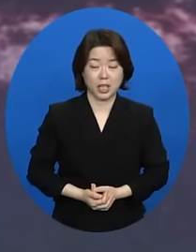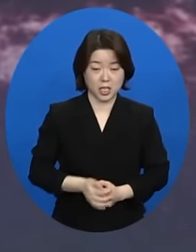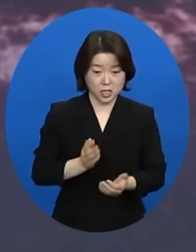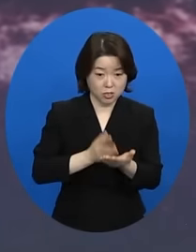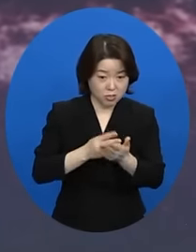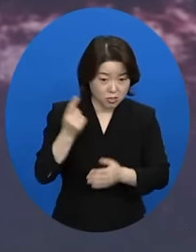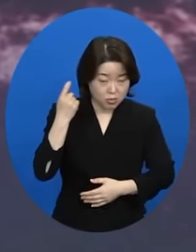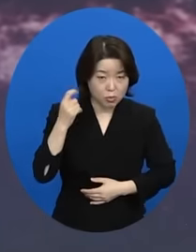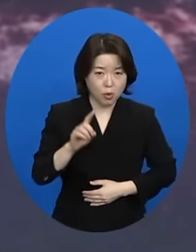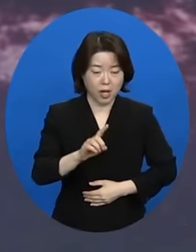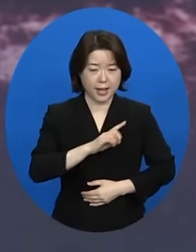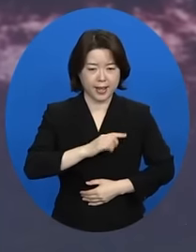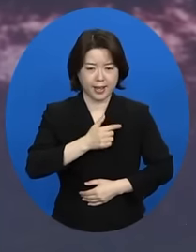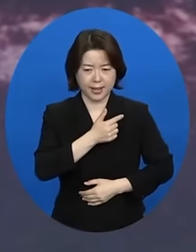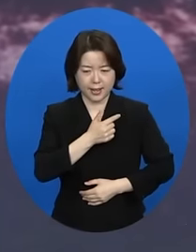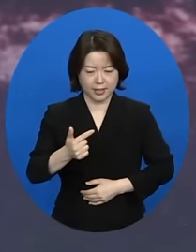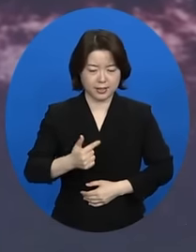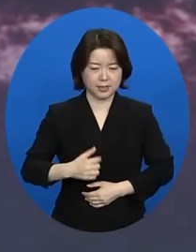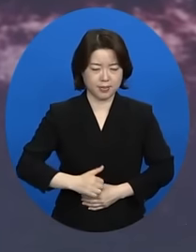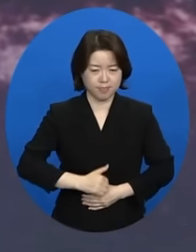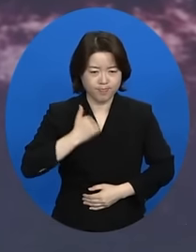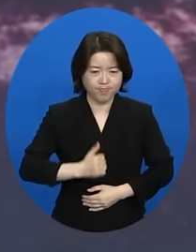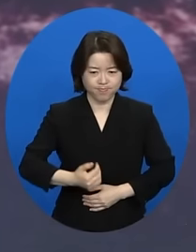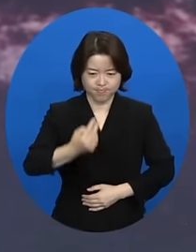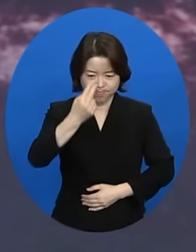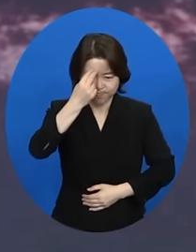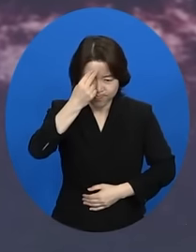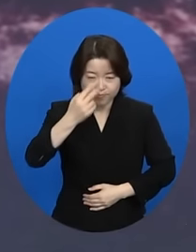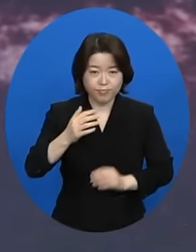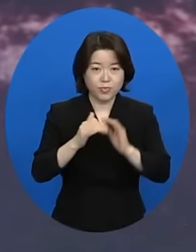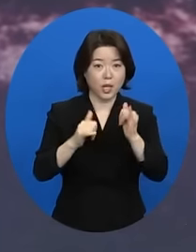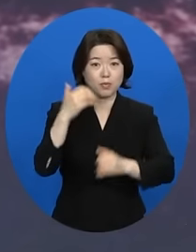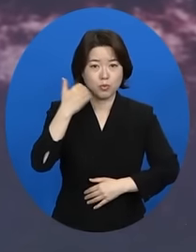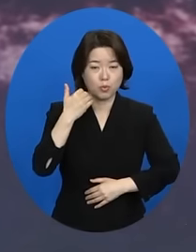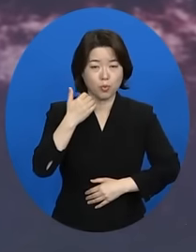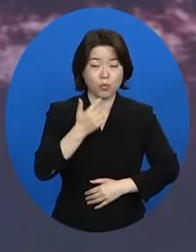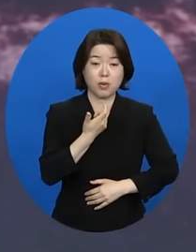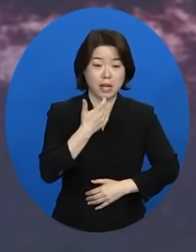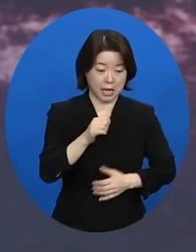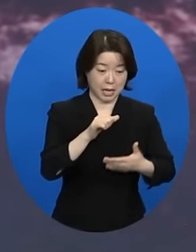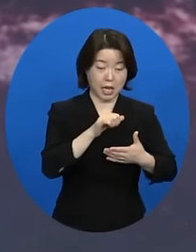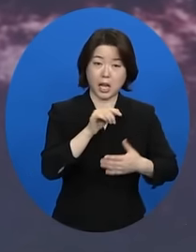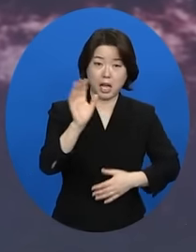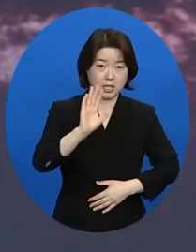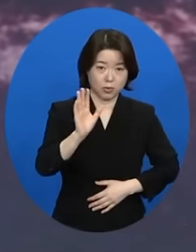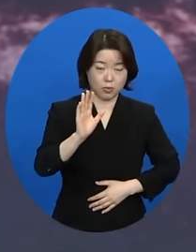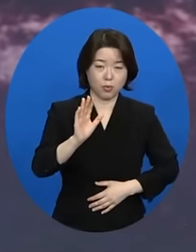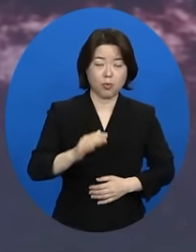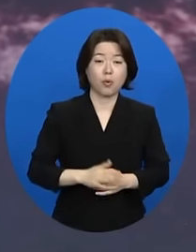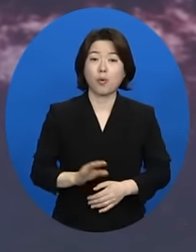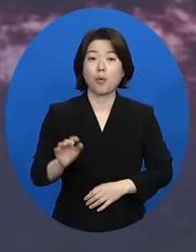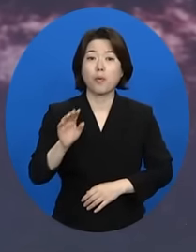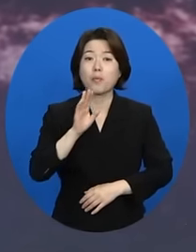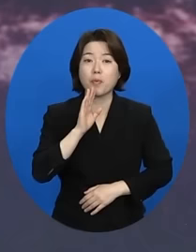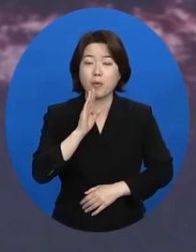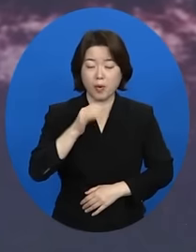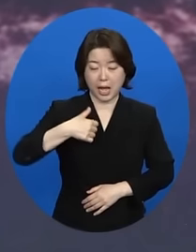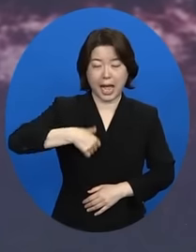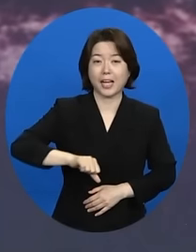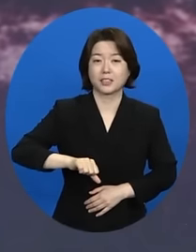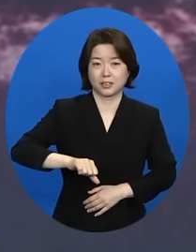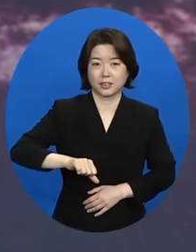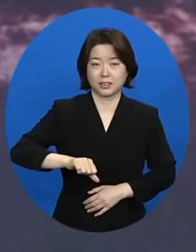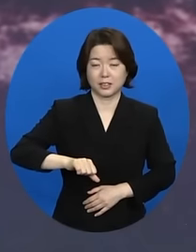듣고 가장 근심하고 가장 분노했던 자는 누구냐면 아버지 야곱이 아닙니다. 바로 야곱의 아들들이자